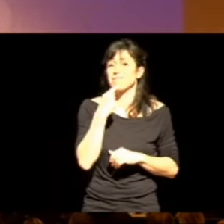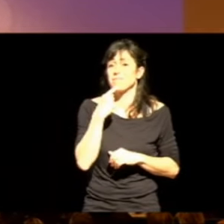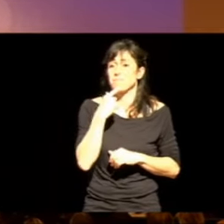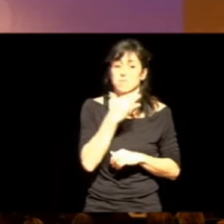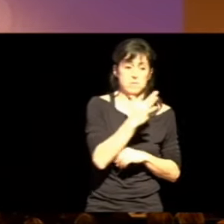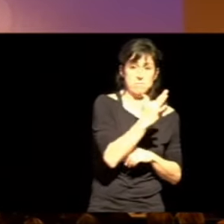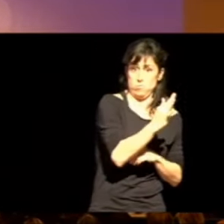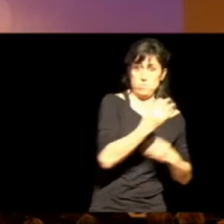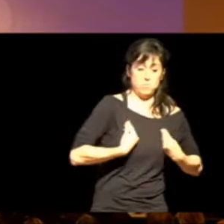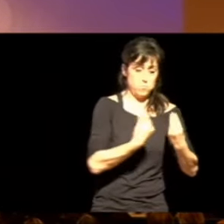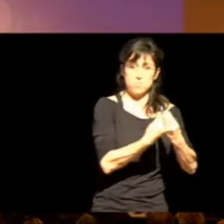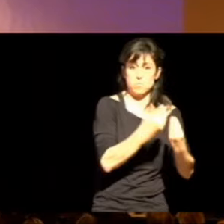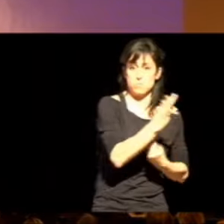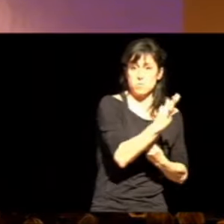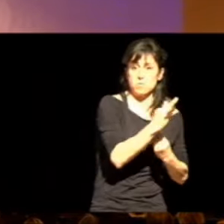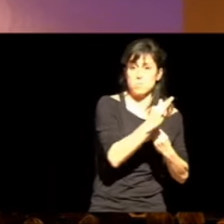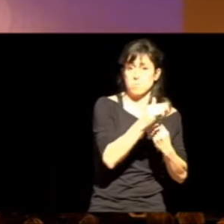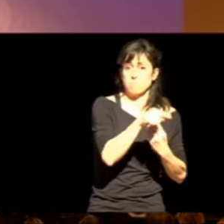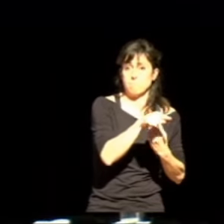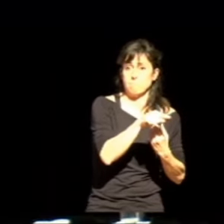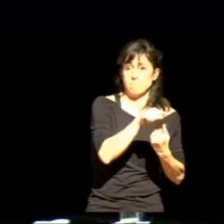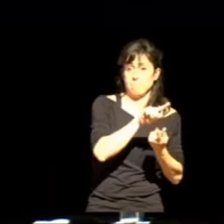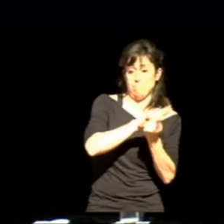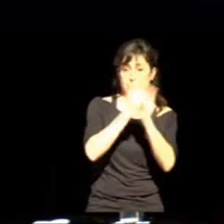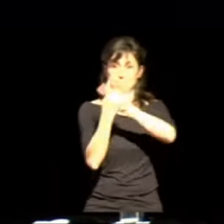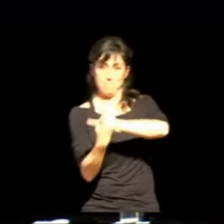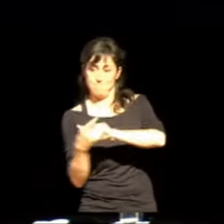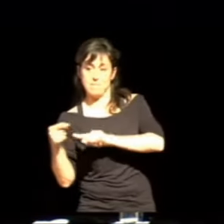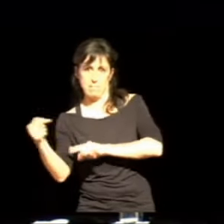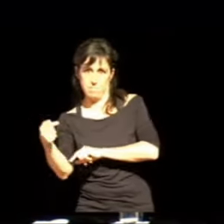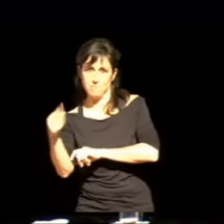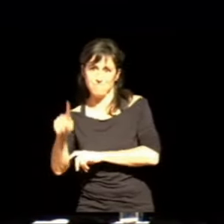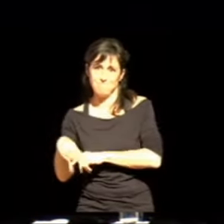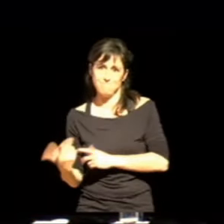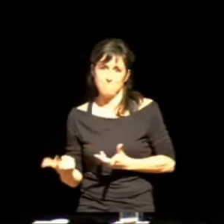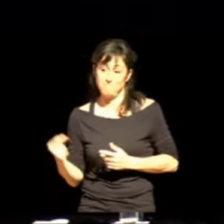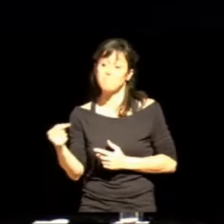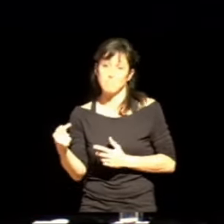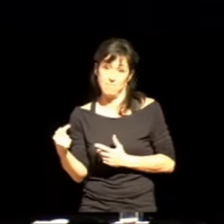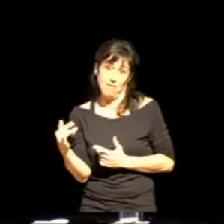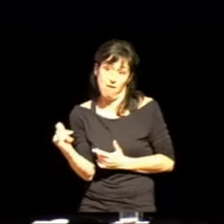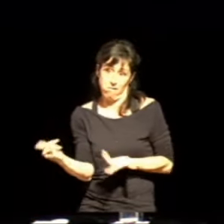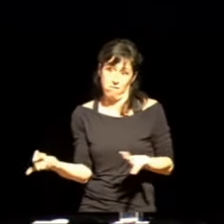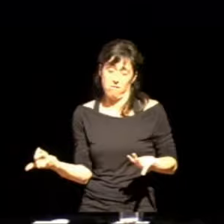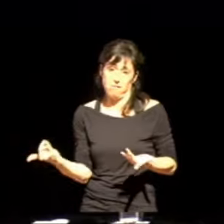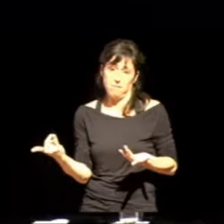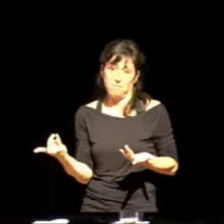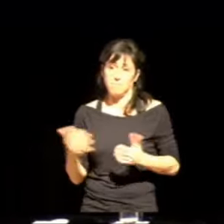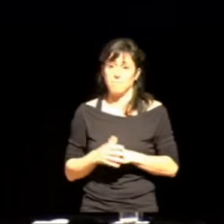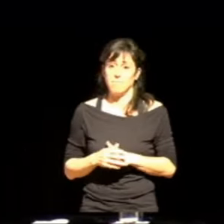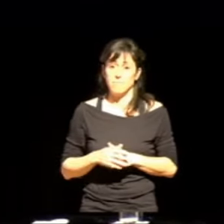dena, bizikidetza positiboa, hortxe dago, baina gero alde iluna dauka, alde iluna hortxe dago. Bihar ere,